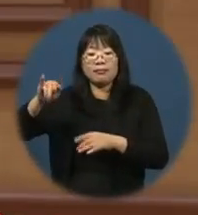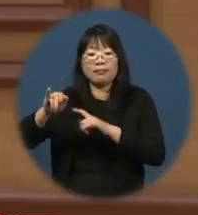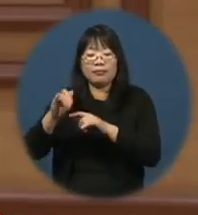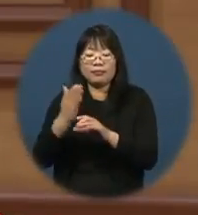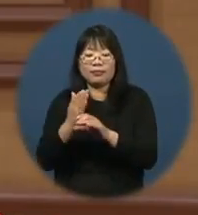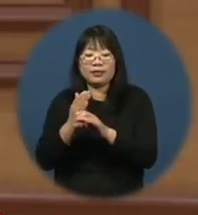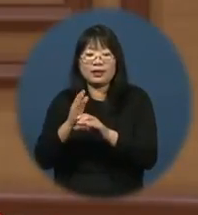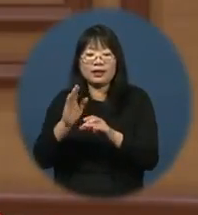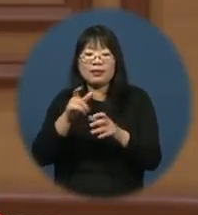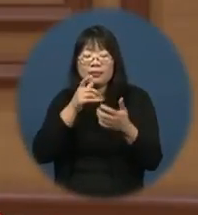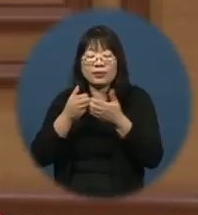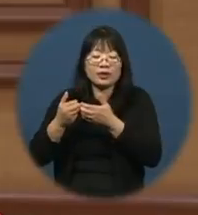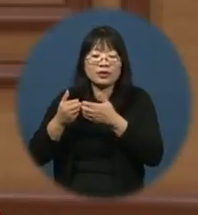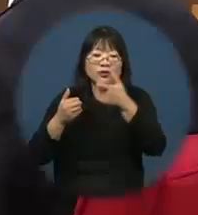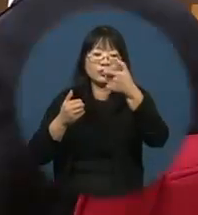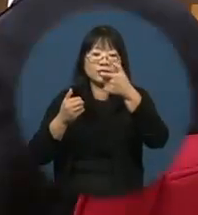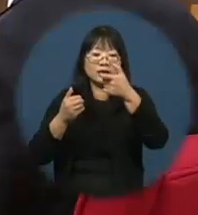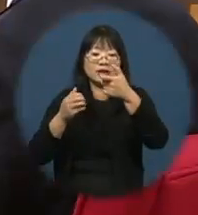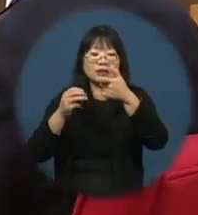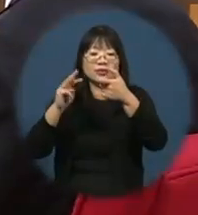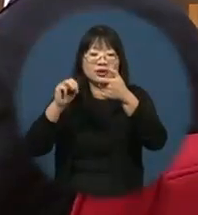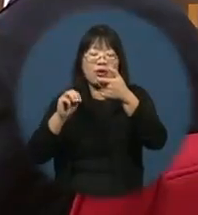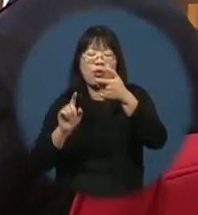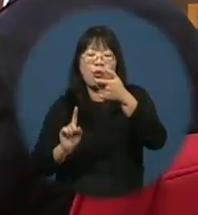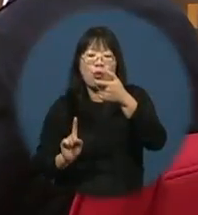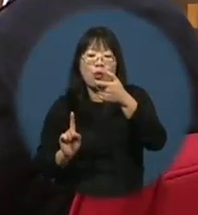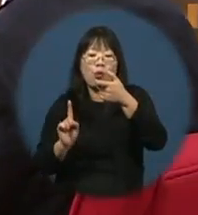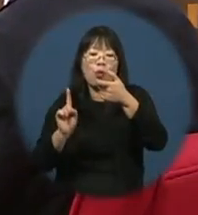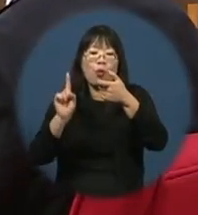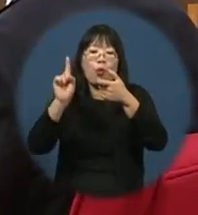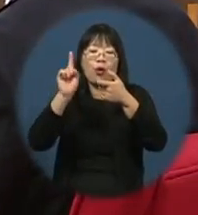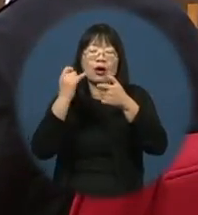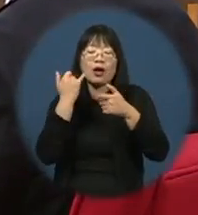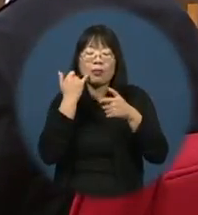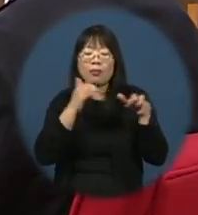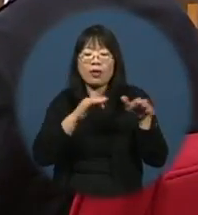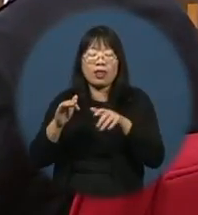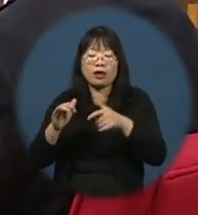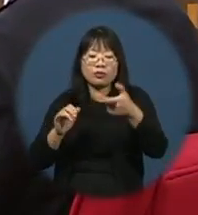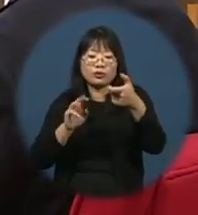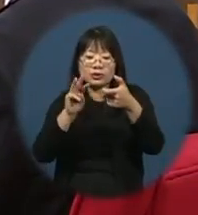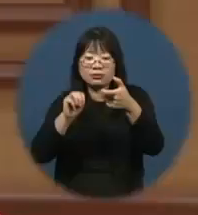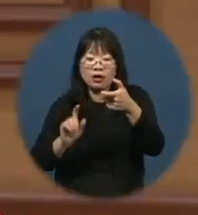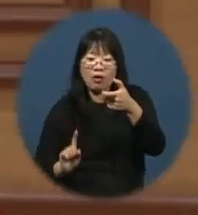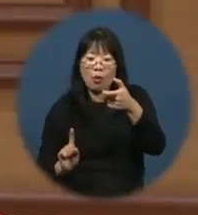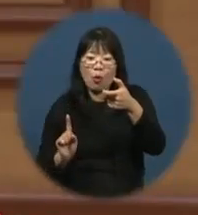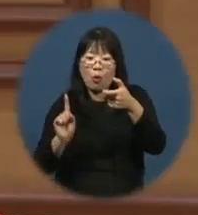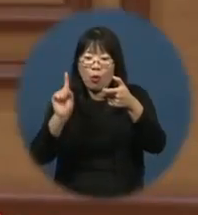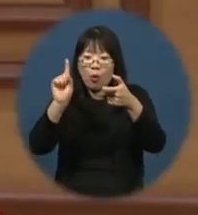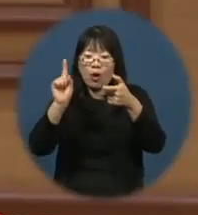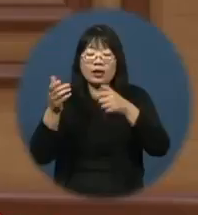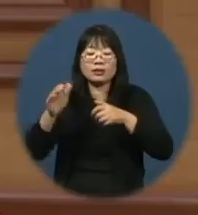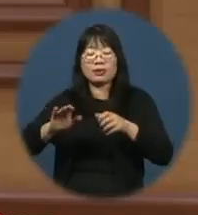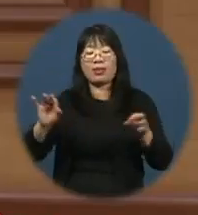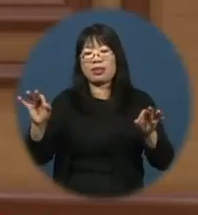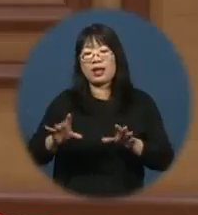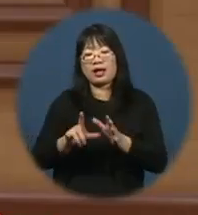60m까지 올라간 기록이 있습니다. 해수면 상승. 60m나. 네. 예. 그러나 지금